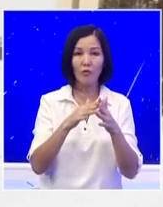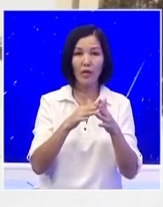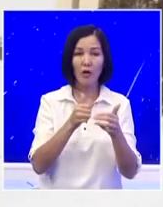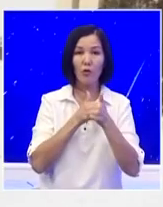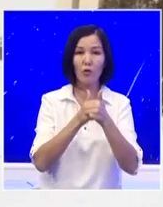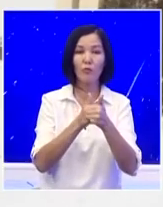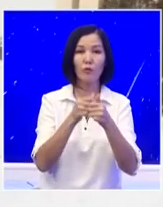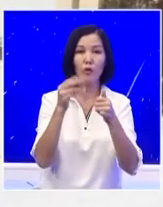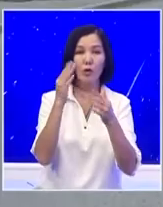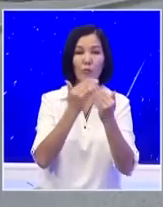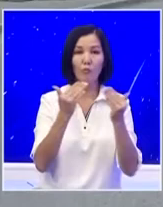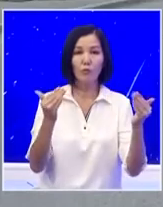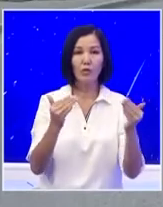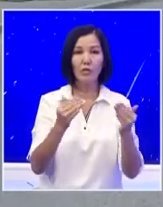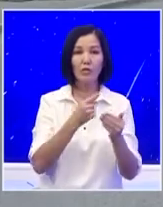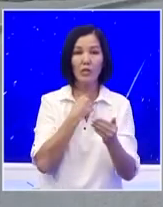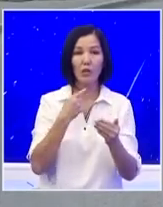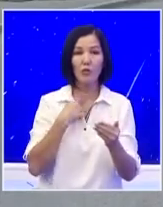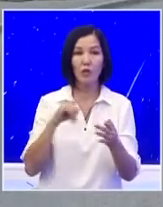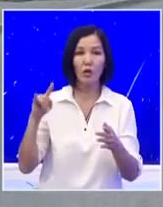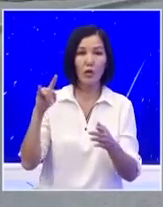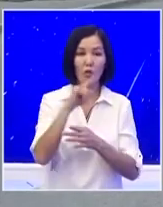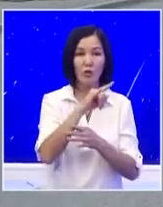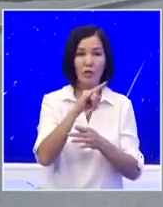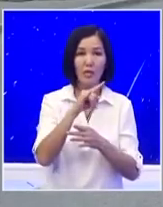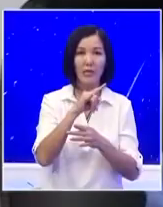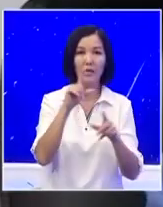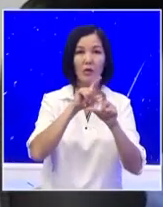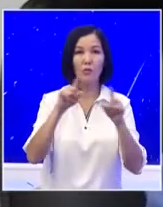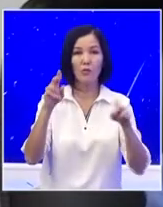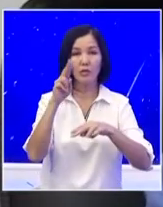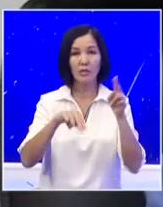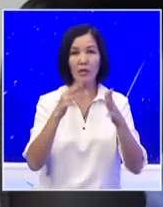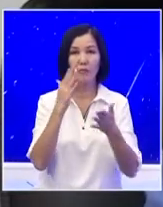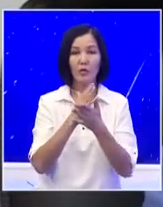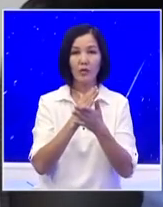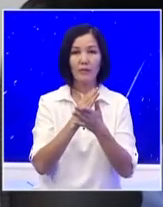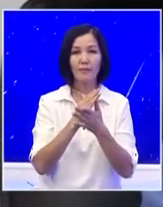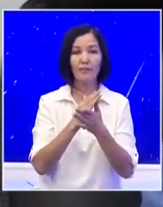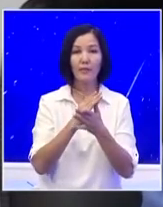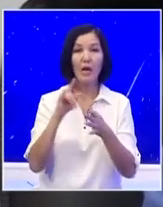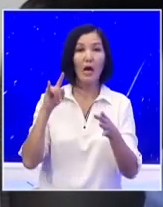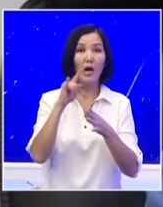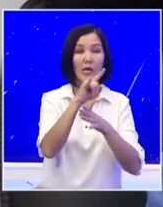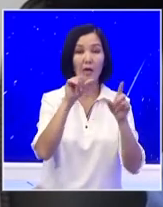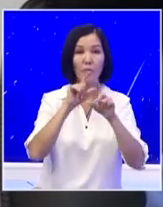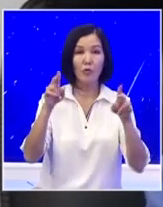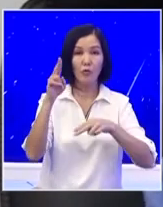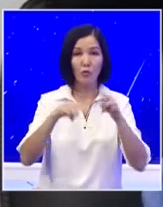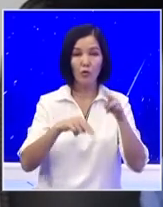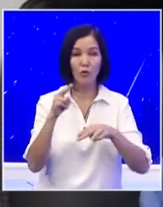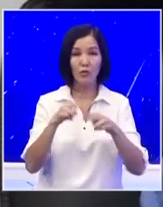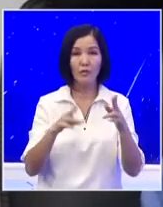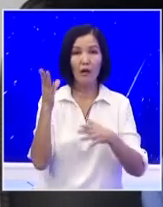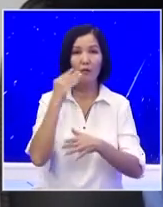алу мұражайы мен Талдықорған әуежайы да осы кәсіби шебердің қолтаңбасы. Осы аэропорттың құрылысында біз енді осы